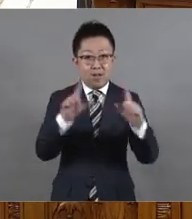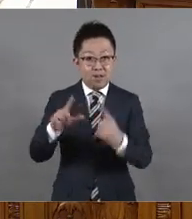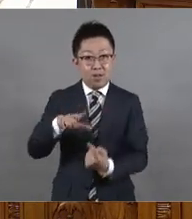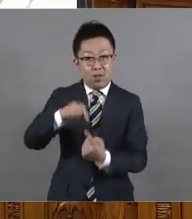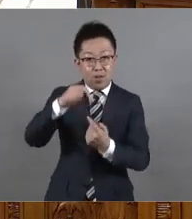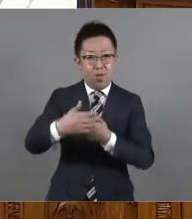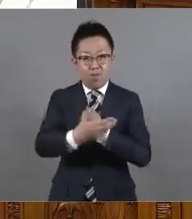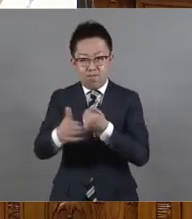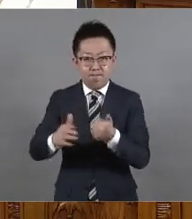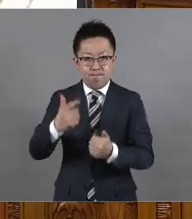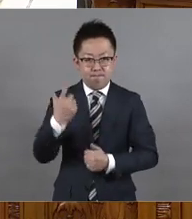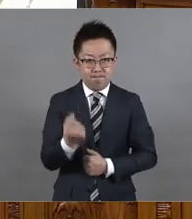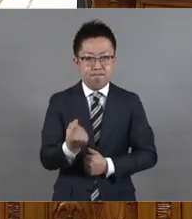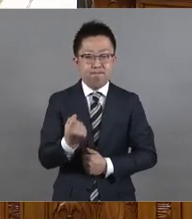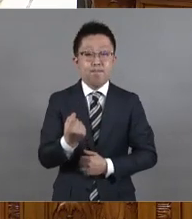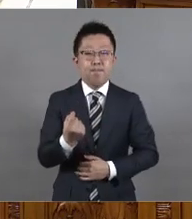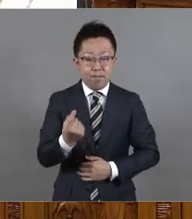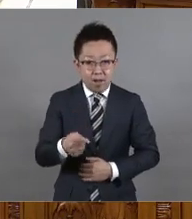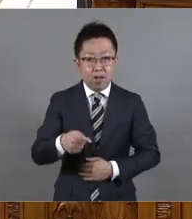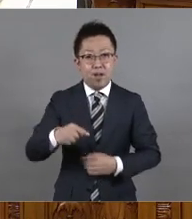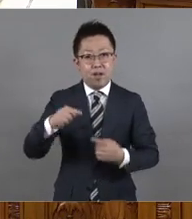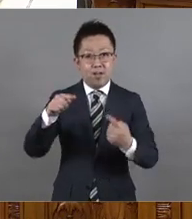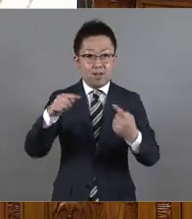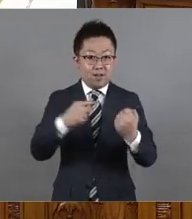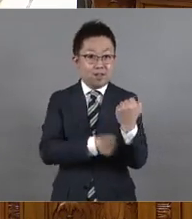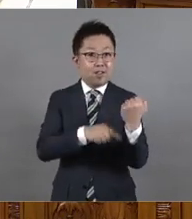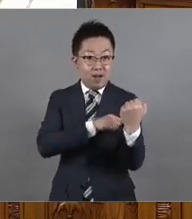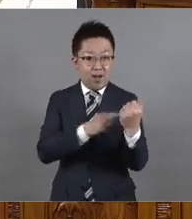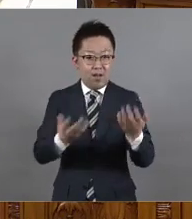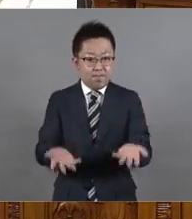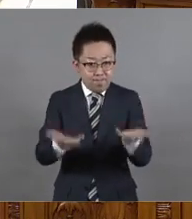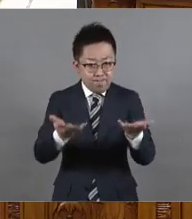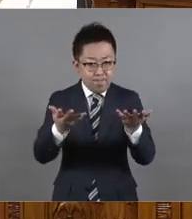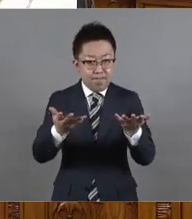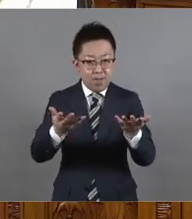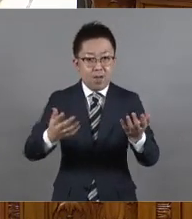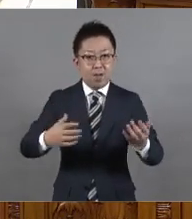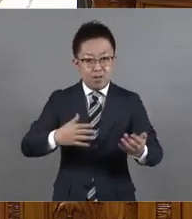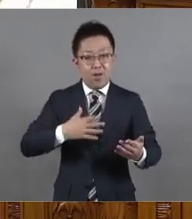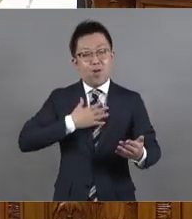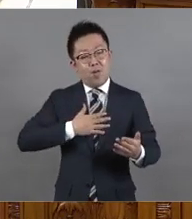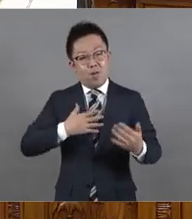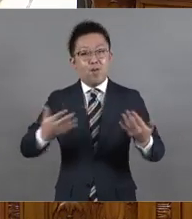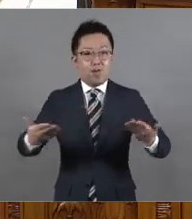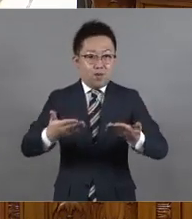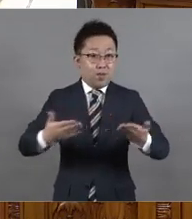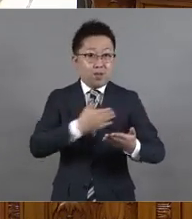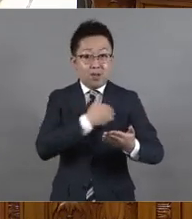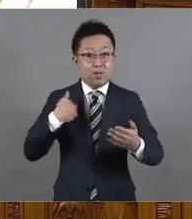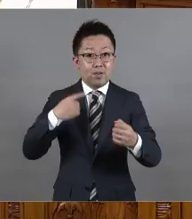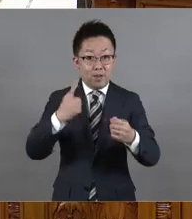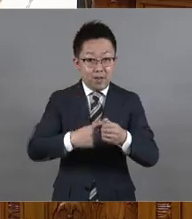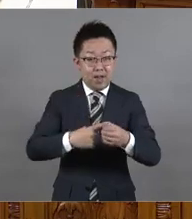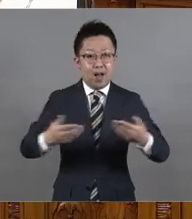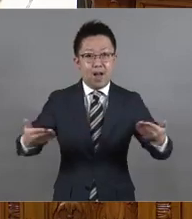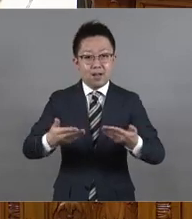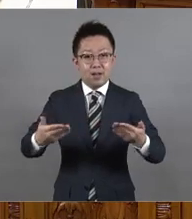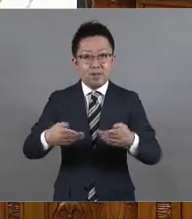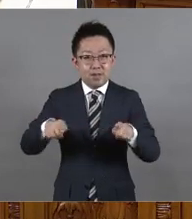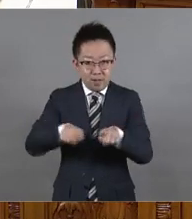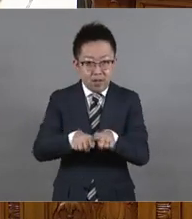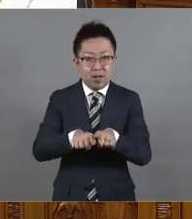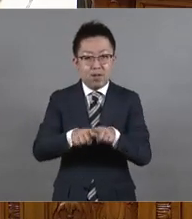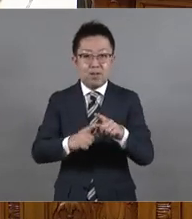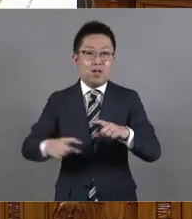一人ひとりの能力を最大限に引き出しながら働きがいを持って仕事に取り組めるよう働きながらさらなる